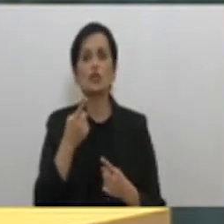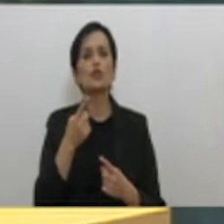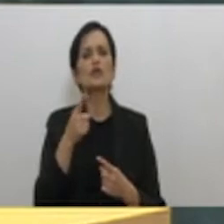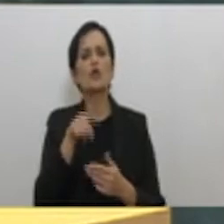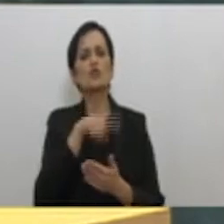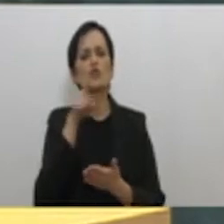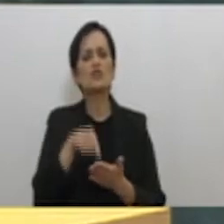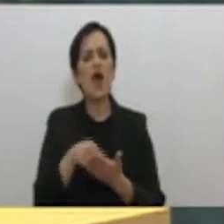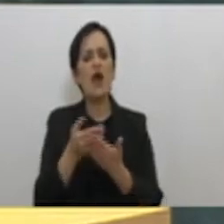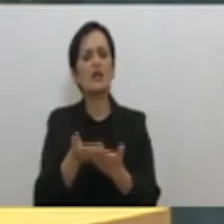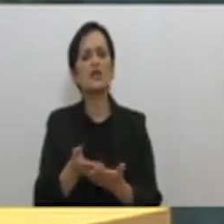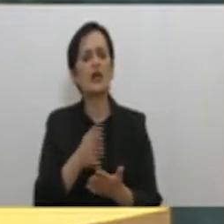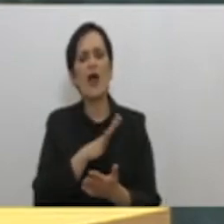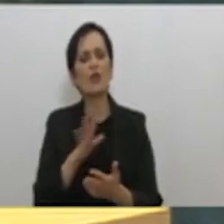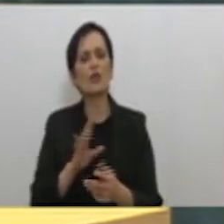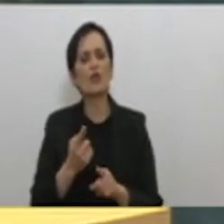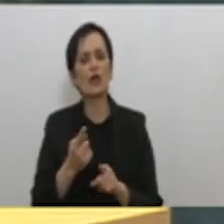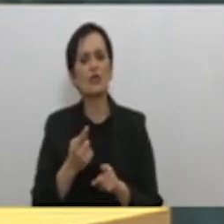kit, kiaka.